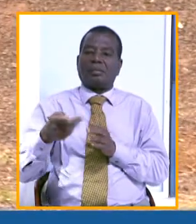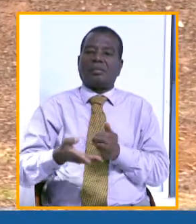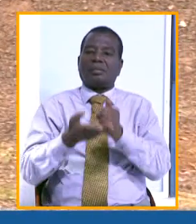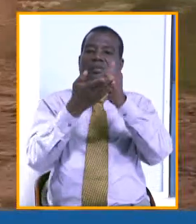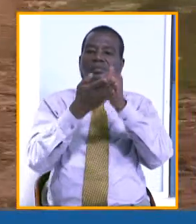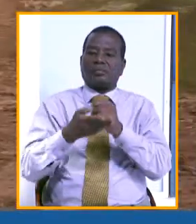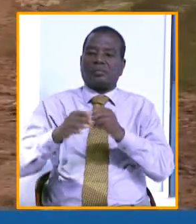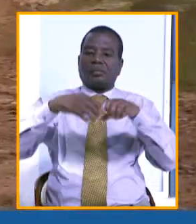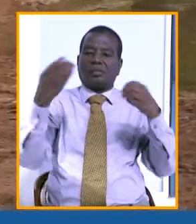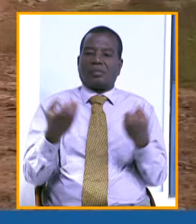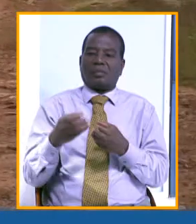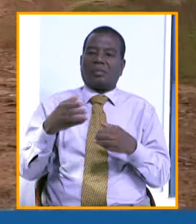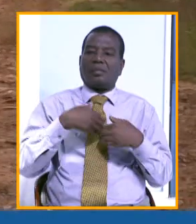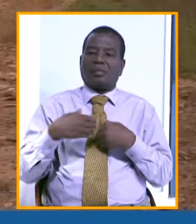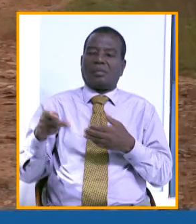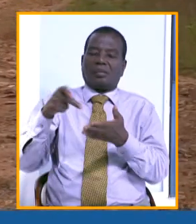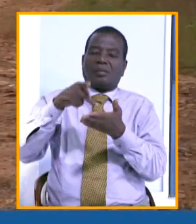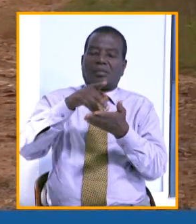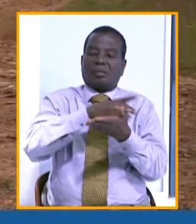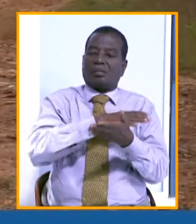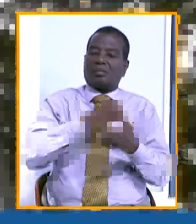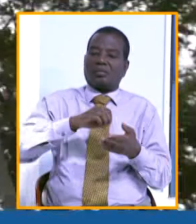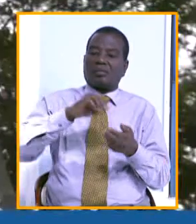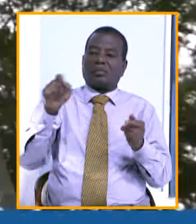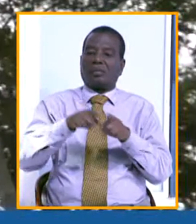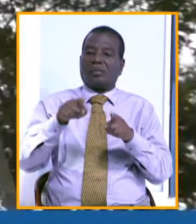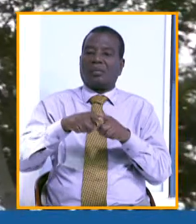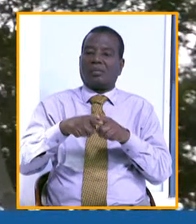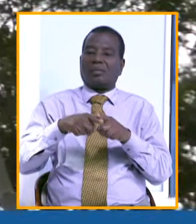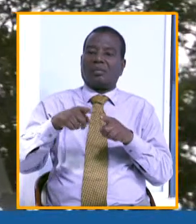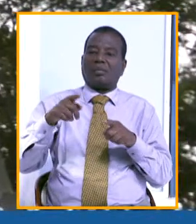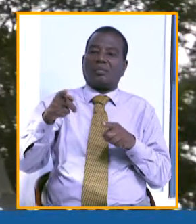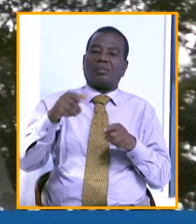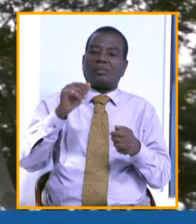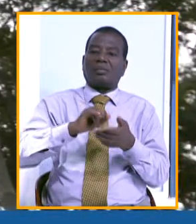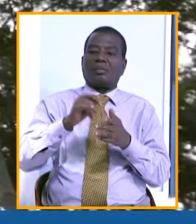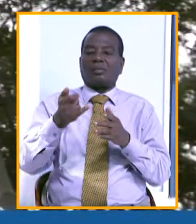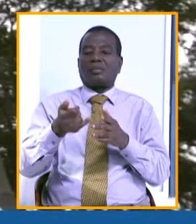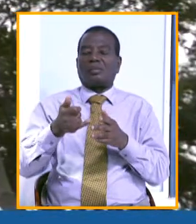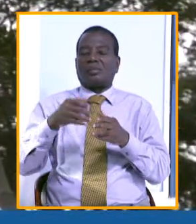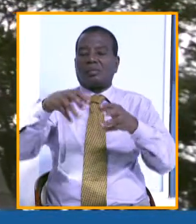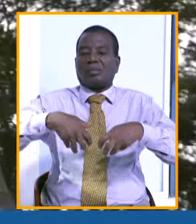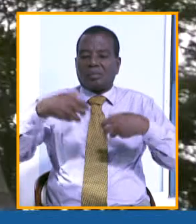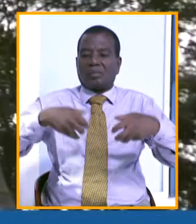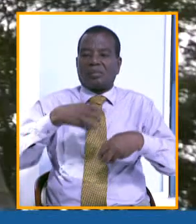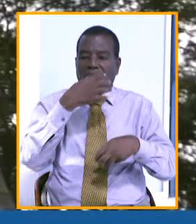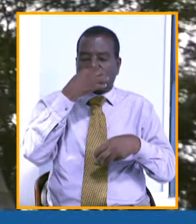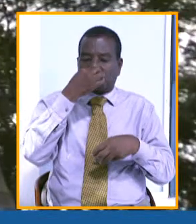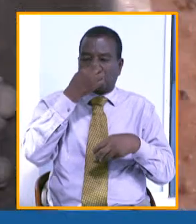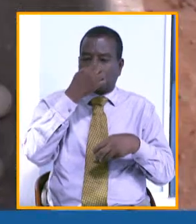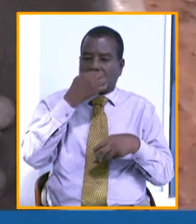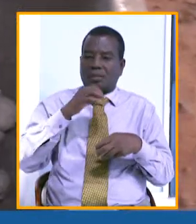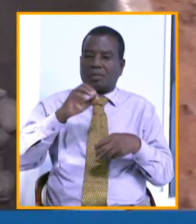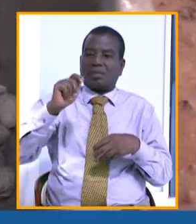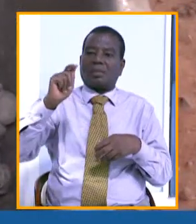pépinières de macoré. Comme le macoré, une autre culture, le ricinodendron et de l'oti, plus connu sous le nom